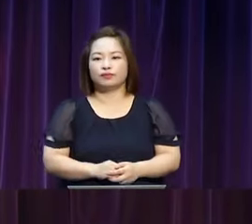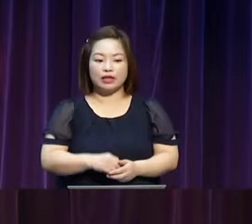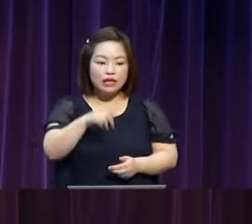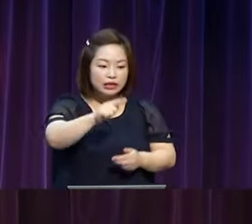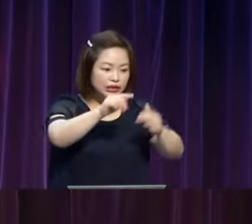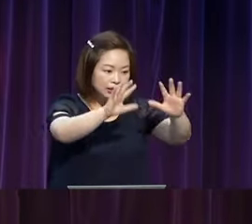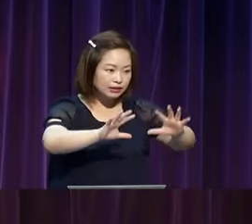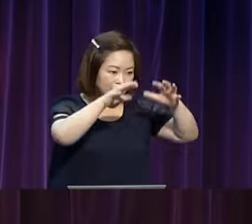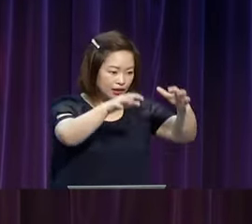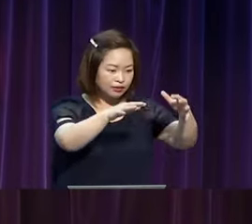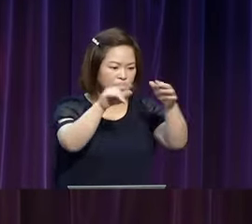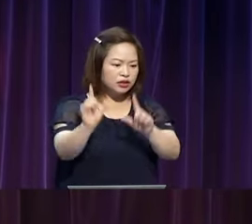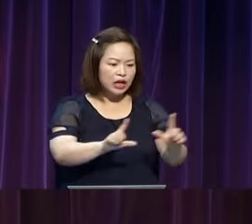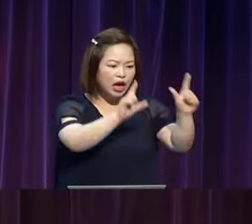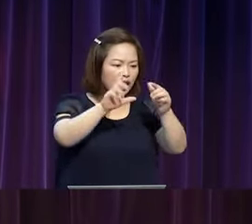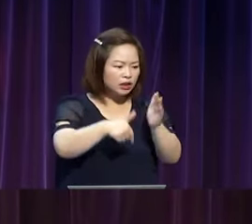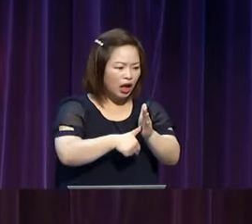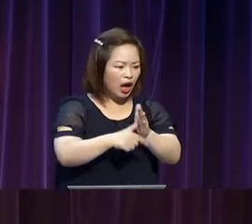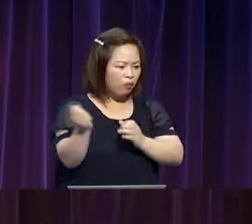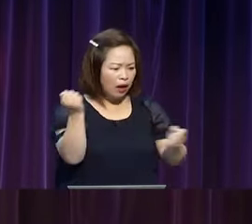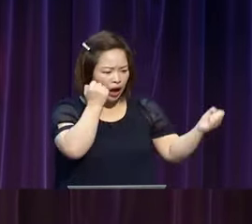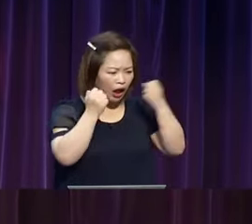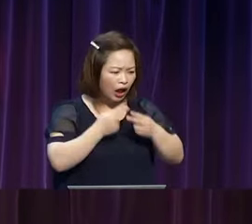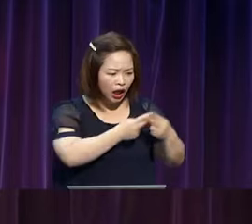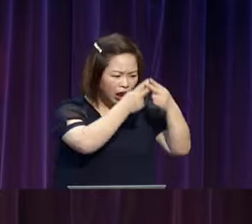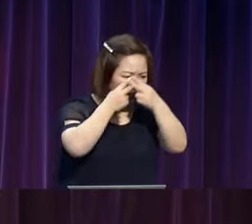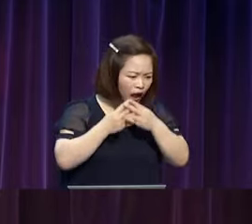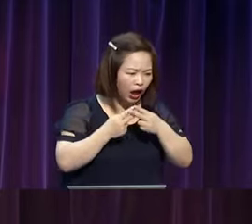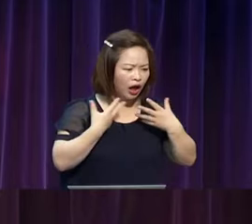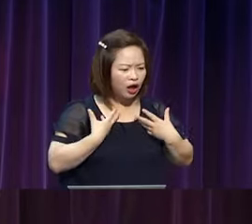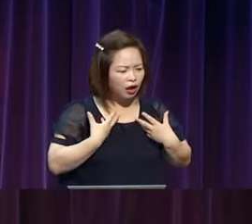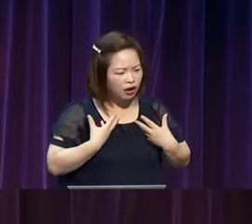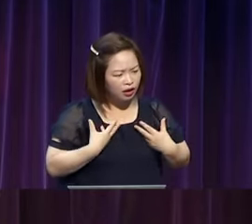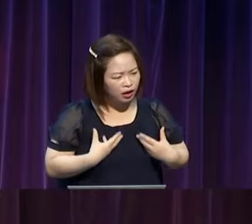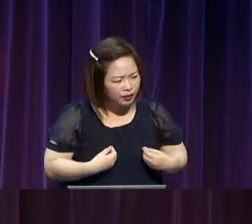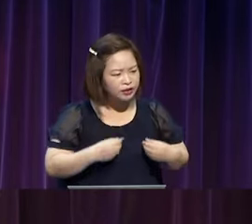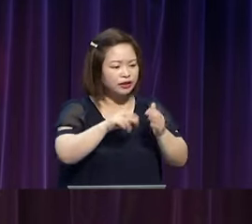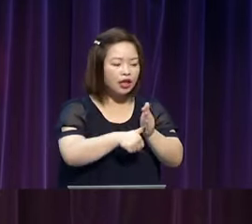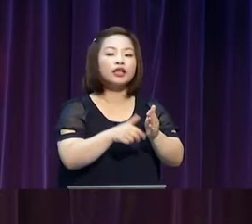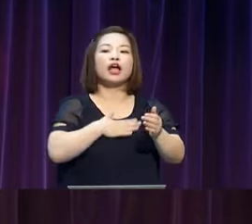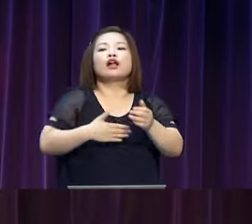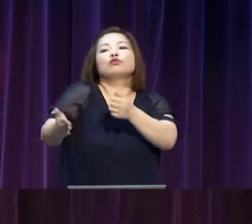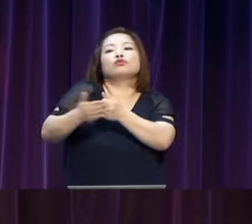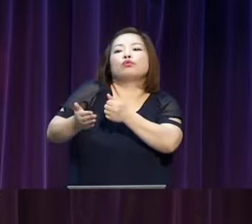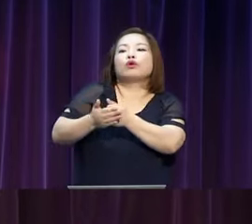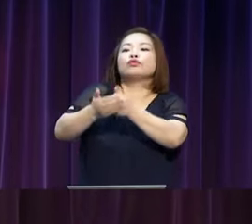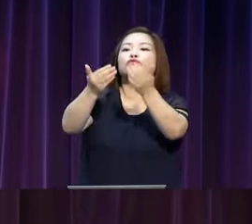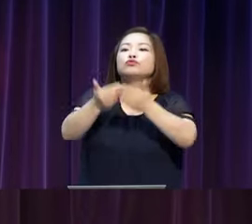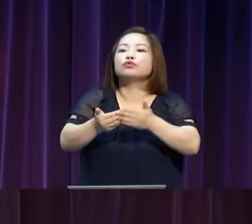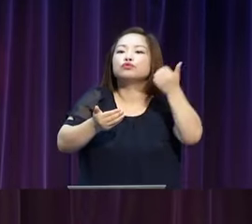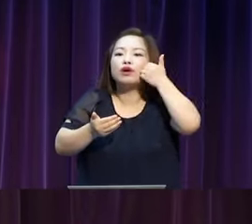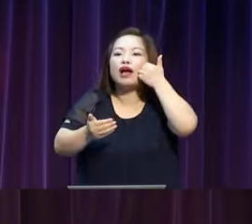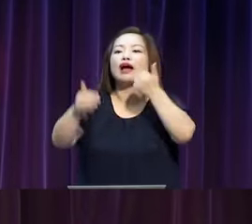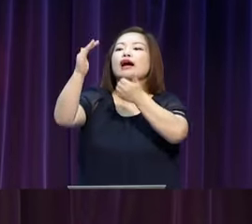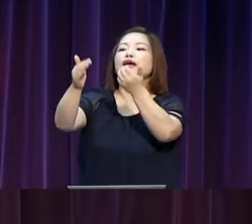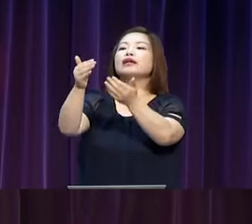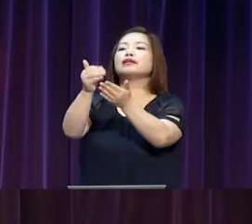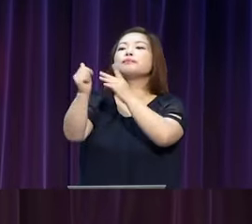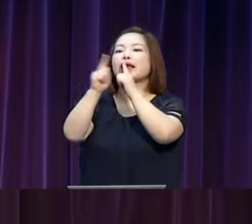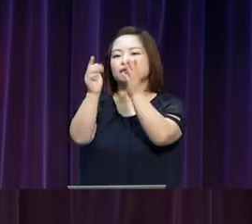세상을 살아가면서 좌절할 때 우리를 세워주시는 하나님의 마음이 이 말씀에